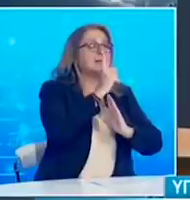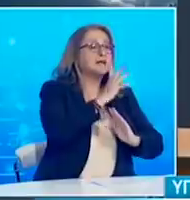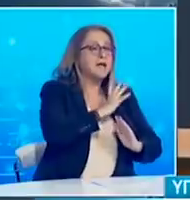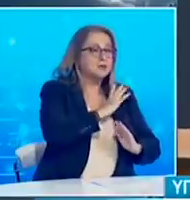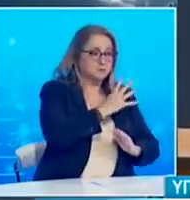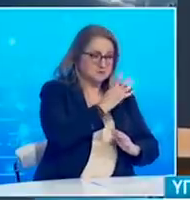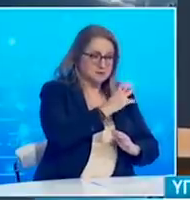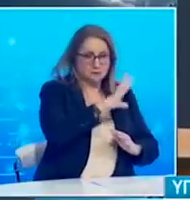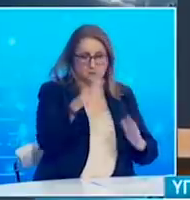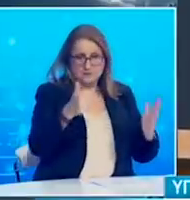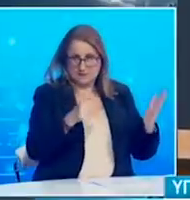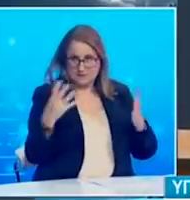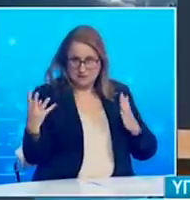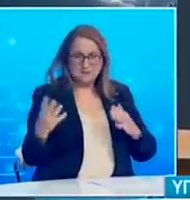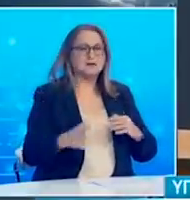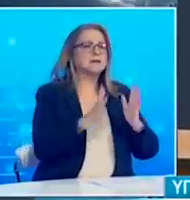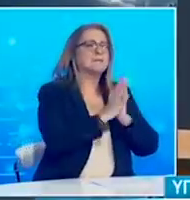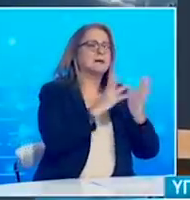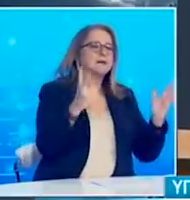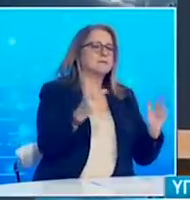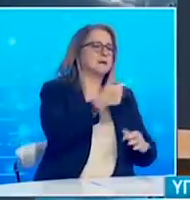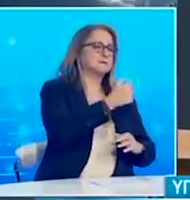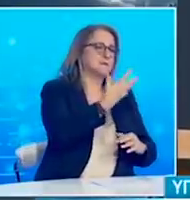11-40-64 και 17-65 και άνω.